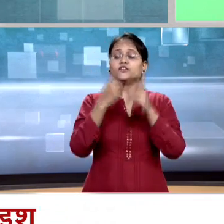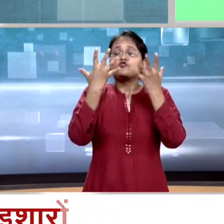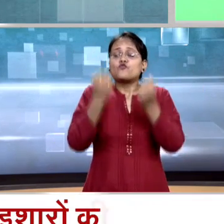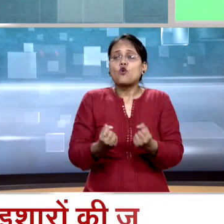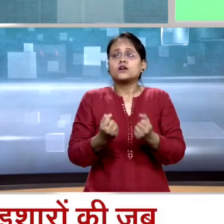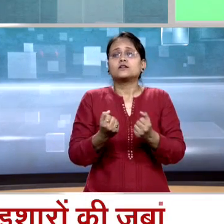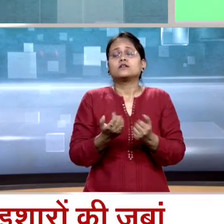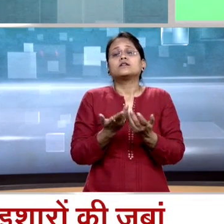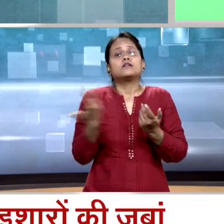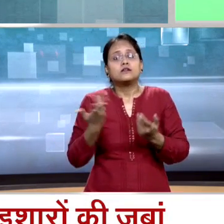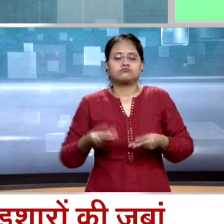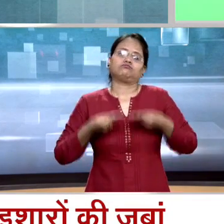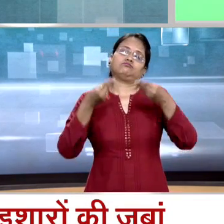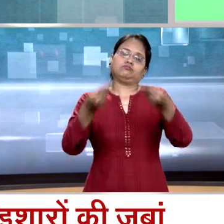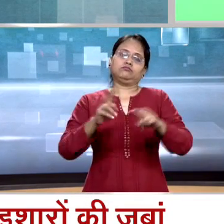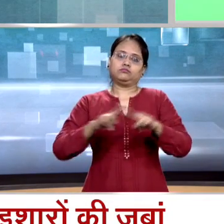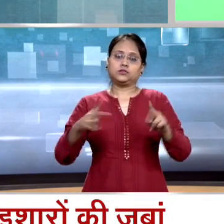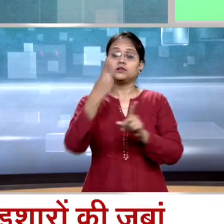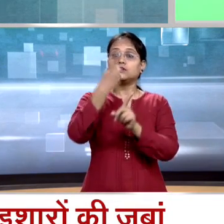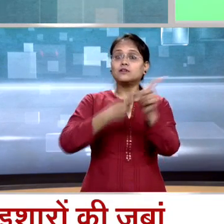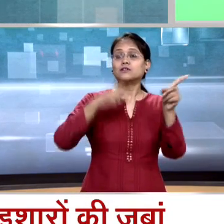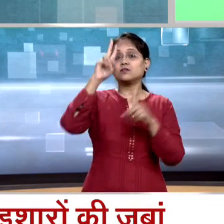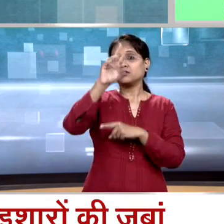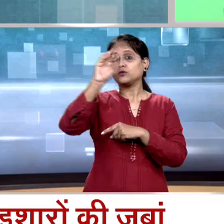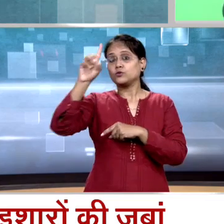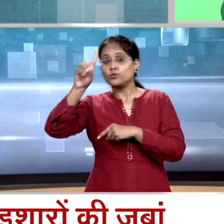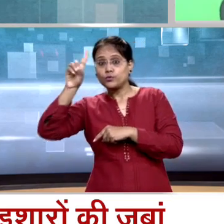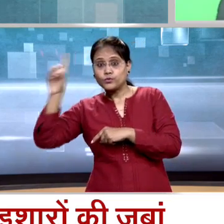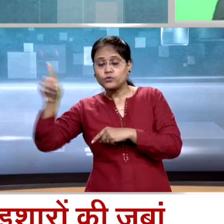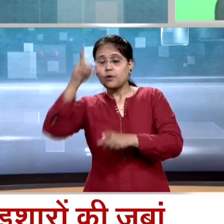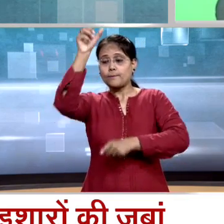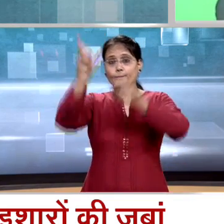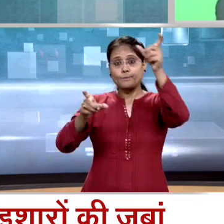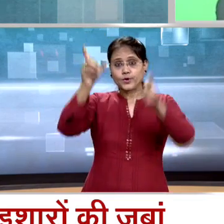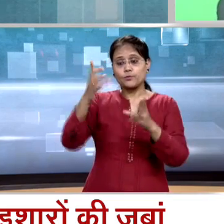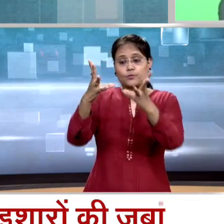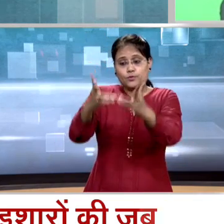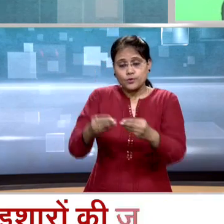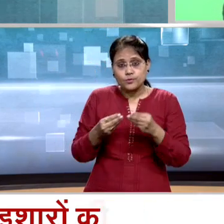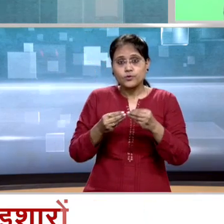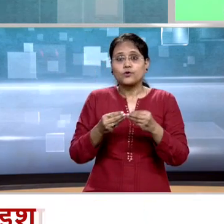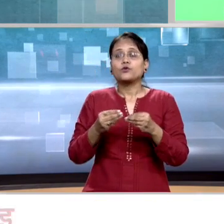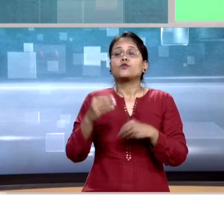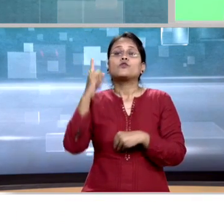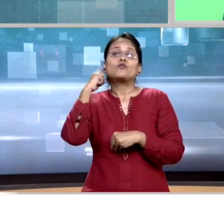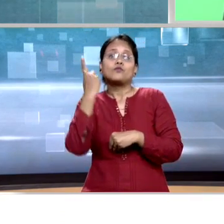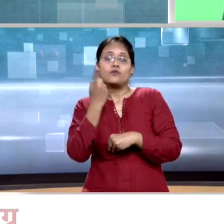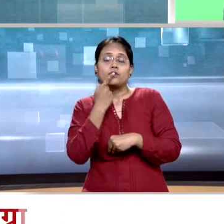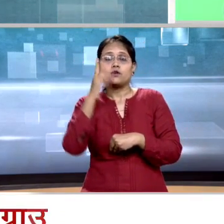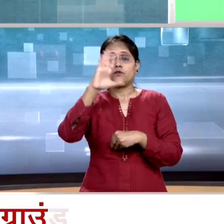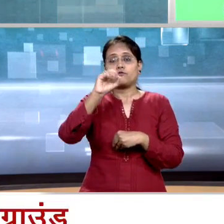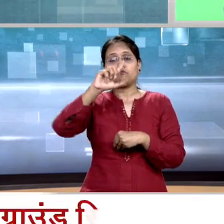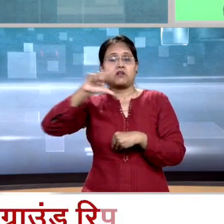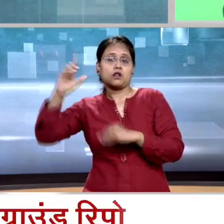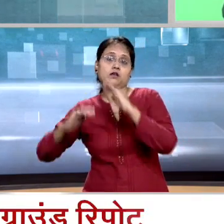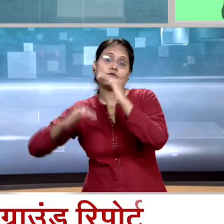पूरी हो सके। साल 2011 की जनगणना के मुताबिक 50 लाख से ज़्यादा लोग बधिर हैं, लेकिन